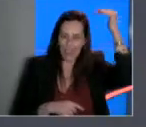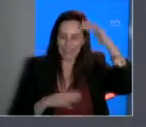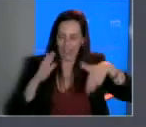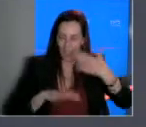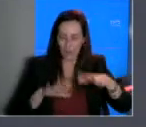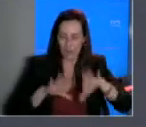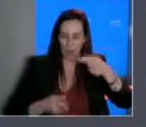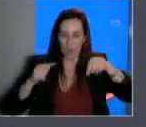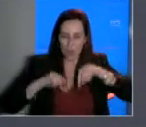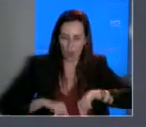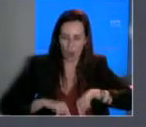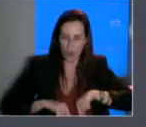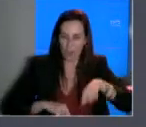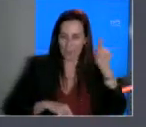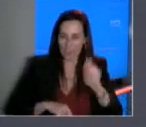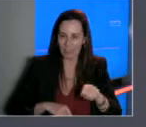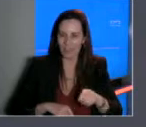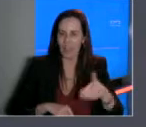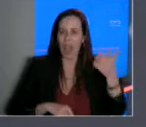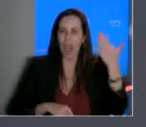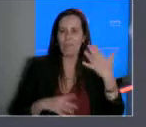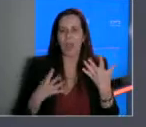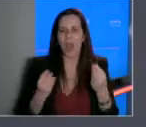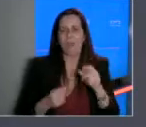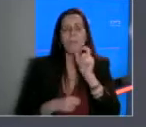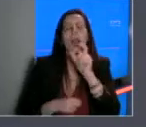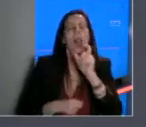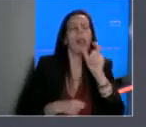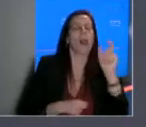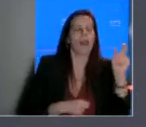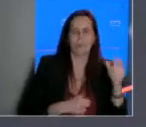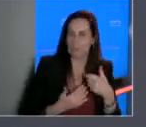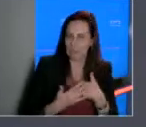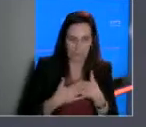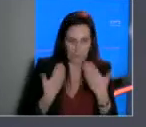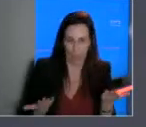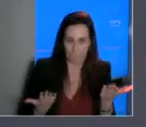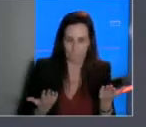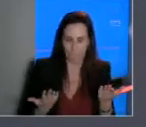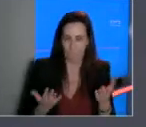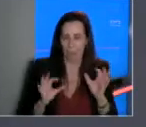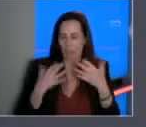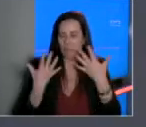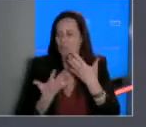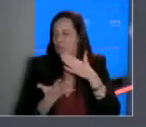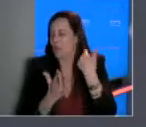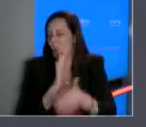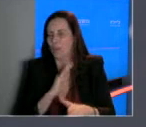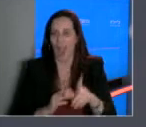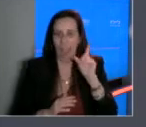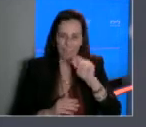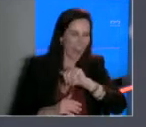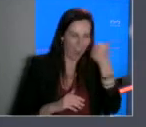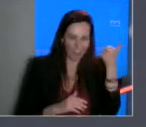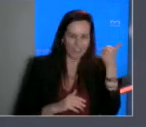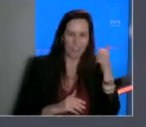אחרי בחירתו ליושב ראש הכנסת היה מלא מילים ריקות לאוזני רבים, פאתוס מיותר, אבל